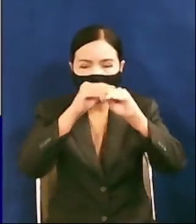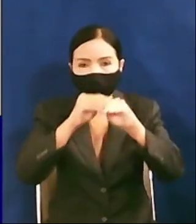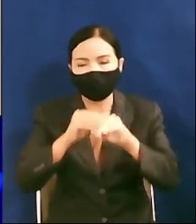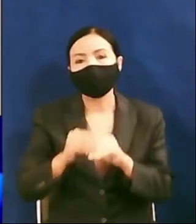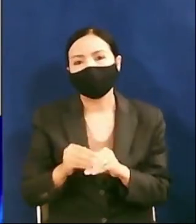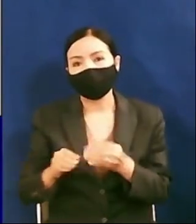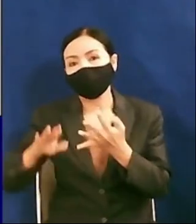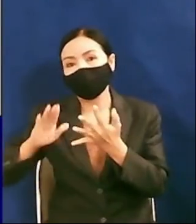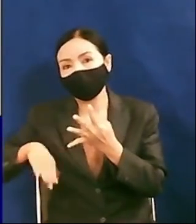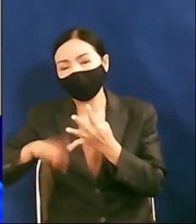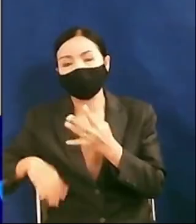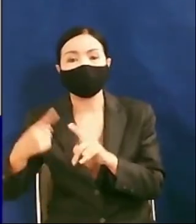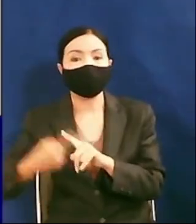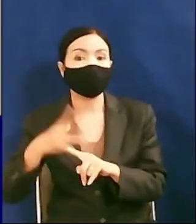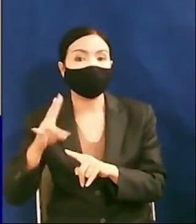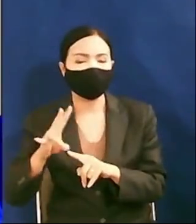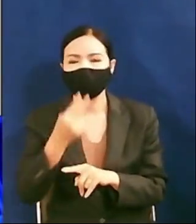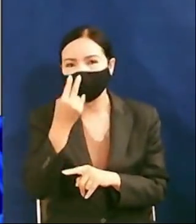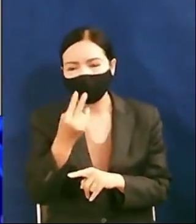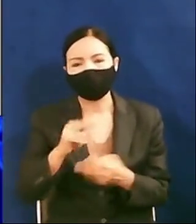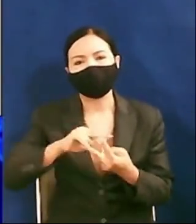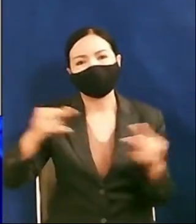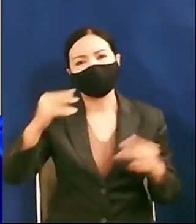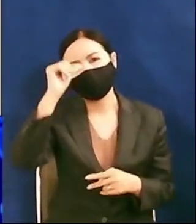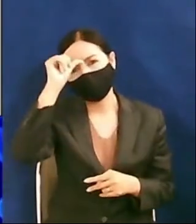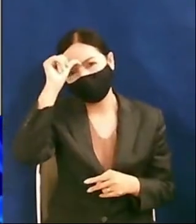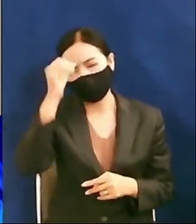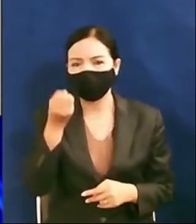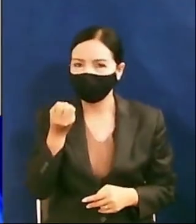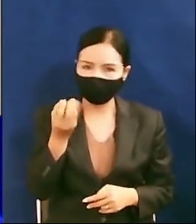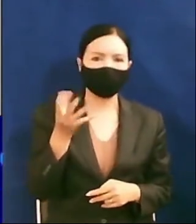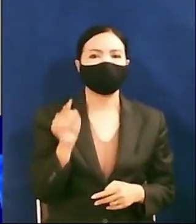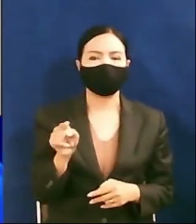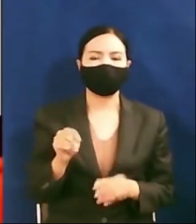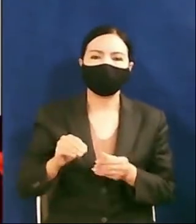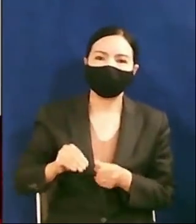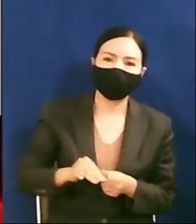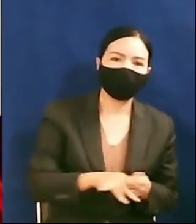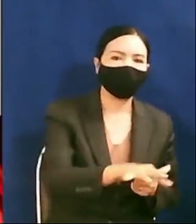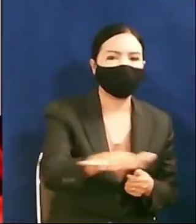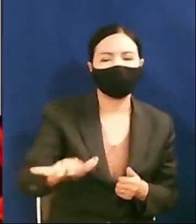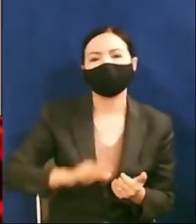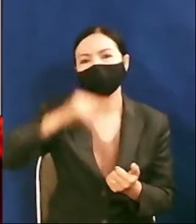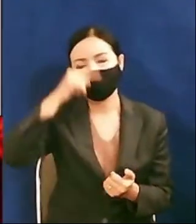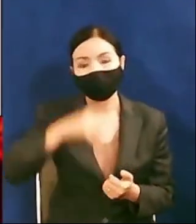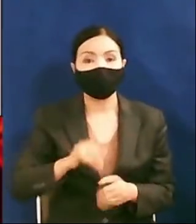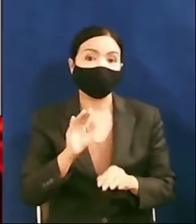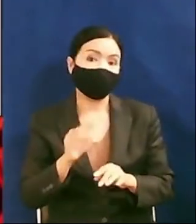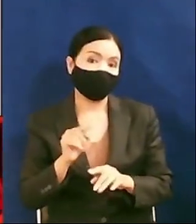าห์สุดท้ายของเดือนกรกฎาคมก็จะกลายเป็นสายพันธุ์ที่เป็นส่วนใหญ่ของการระบาดในประเทศไทยก็คืออยู่ที่ร้